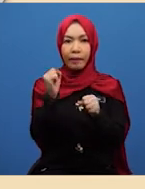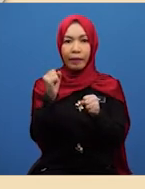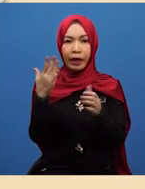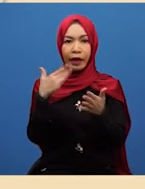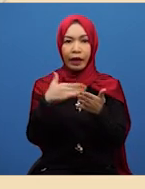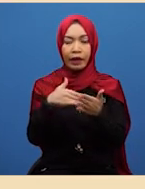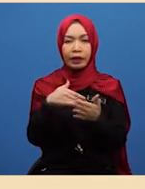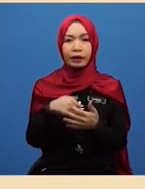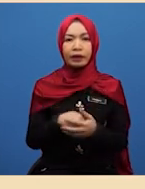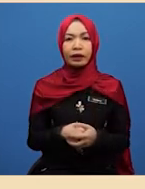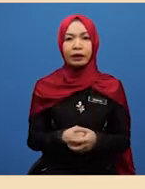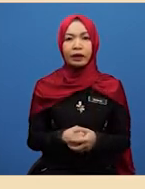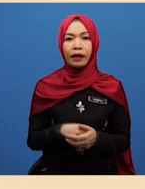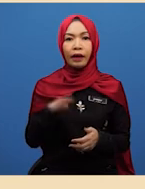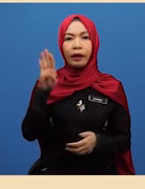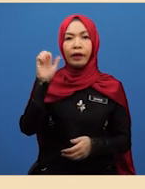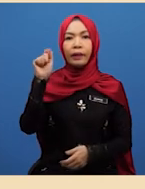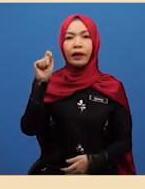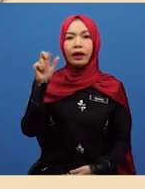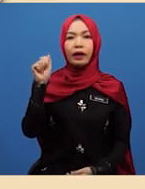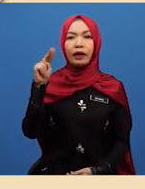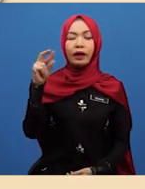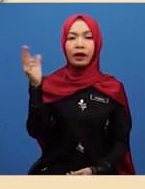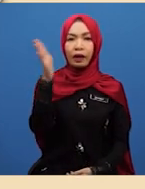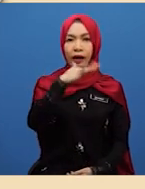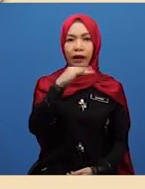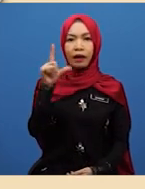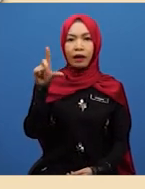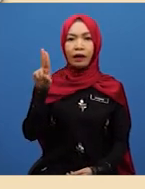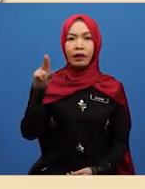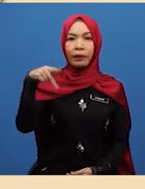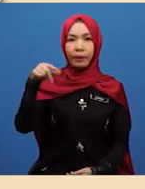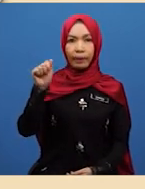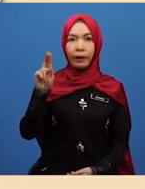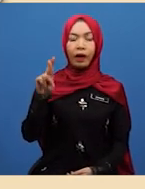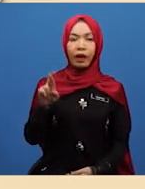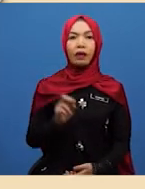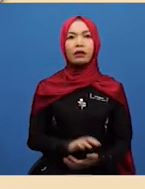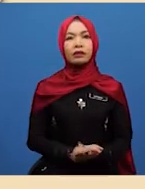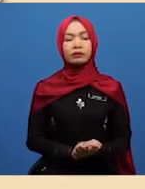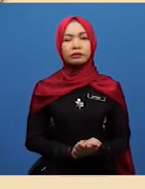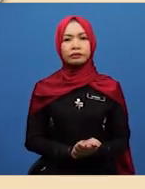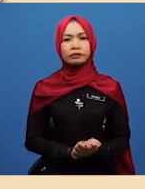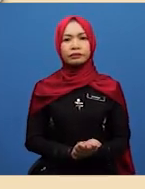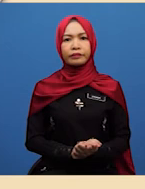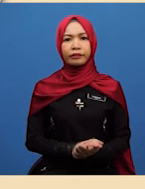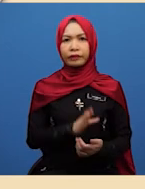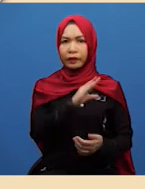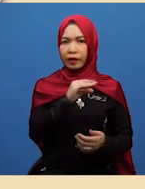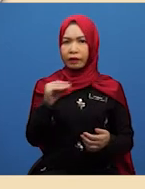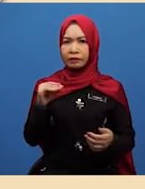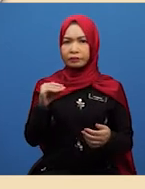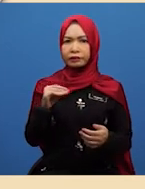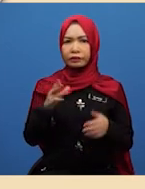Sungai Saribas. Pada tahun 1853, penentangan orang Iban di Saribas dan Batang